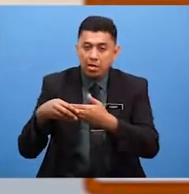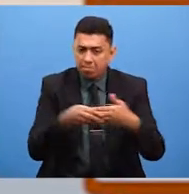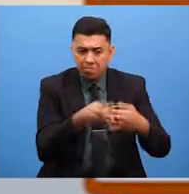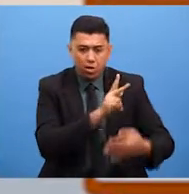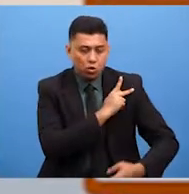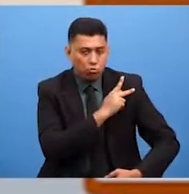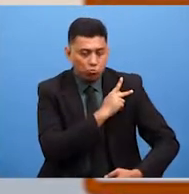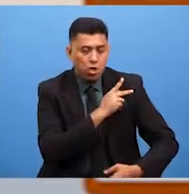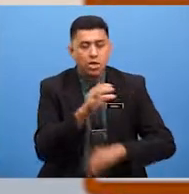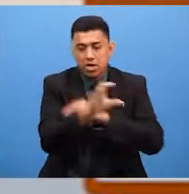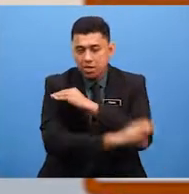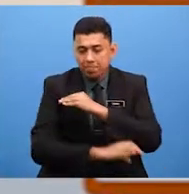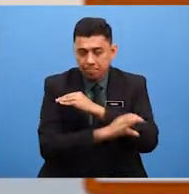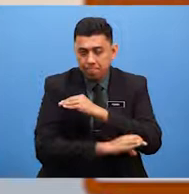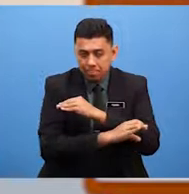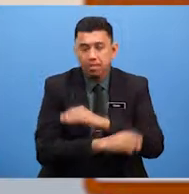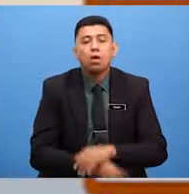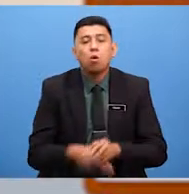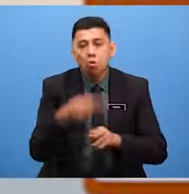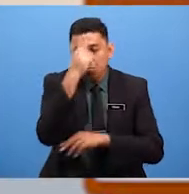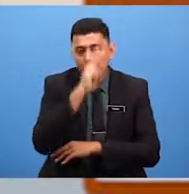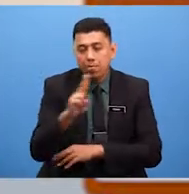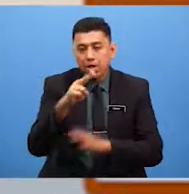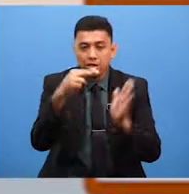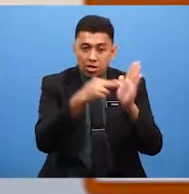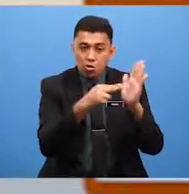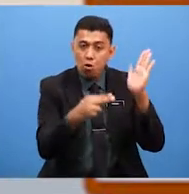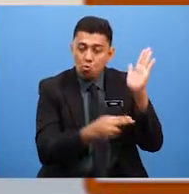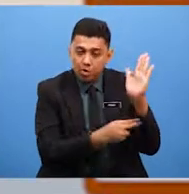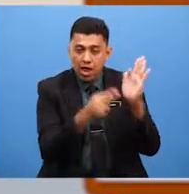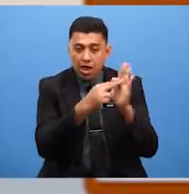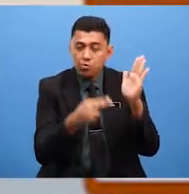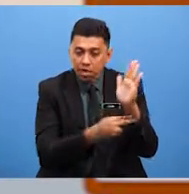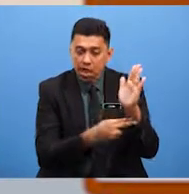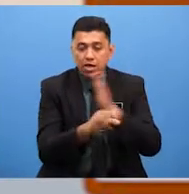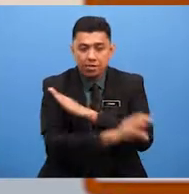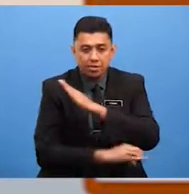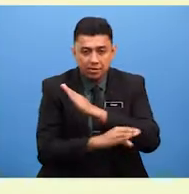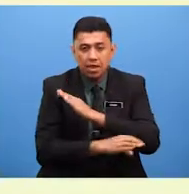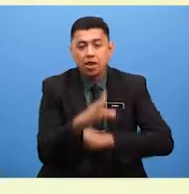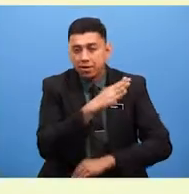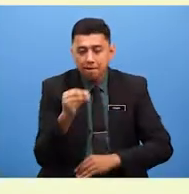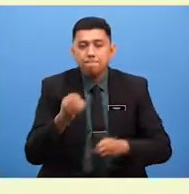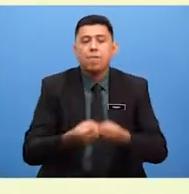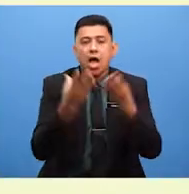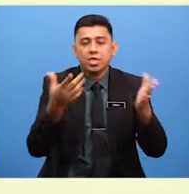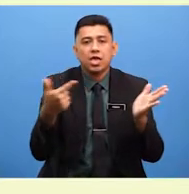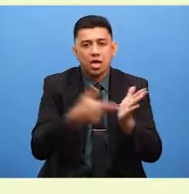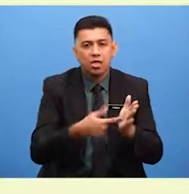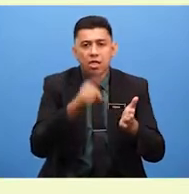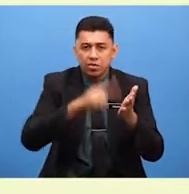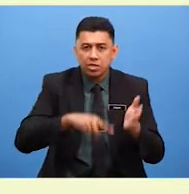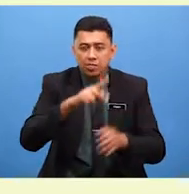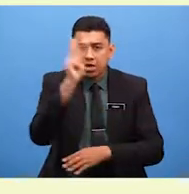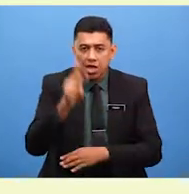pemimpin-pemimpin negara, hormat kepada undang-undang negara dan banyak lagi. Apakah